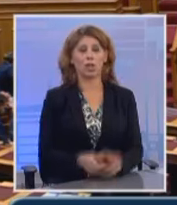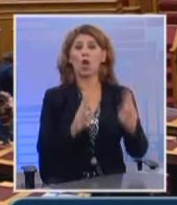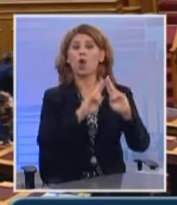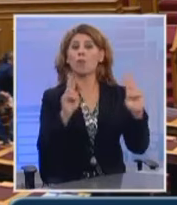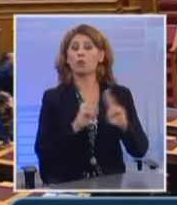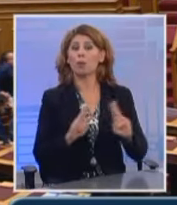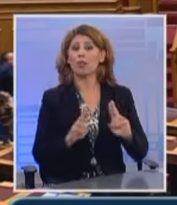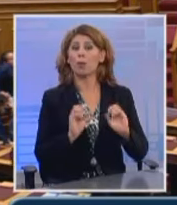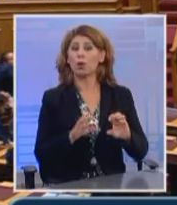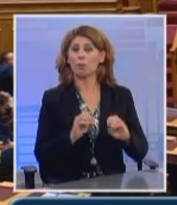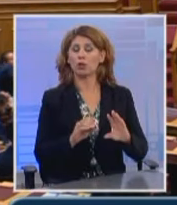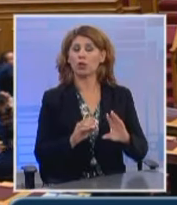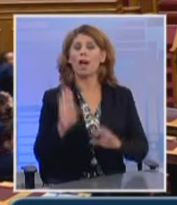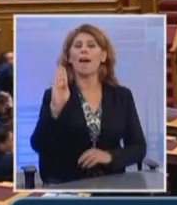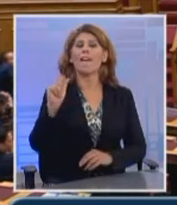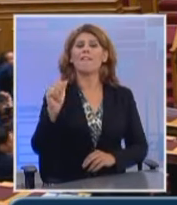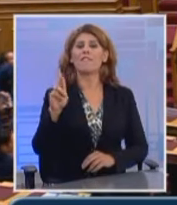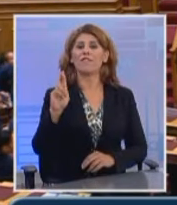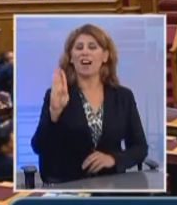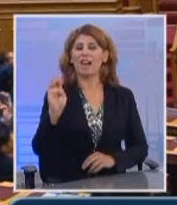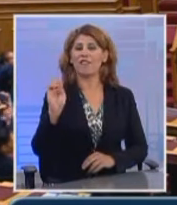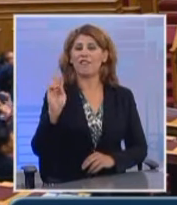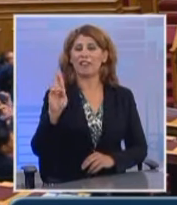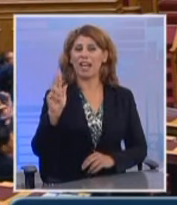Ομοσπονδιακός προπονητής Βαρβεράκης Γιώργος.